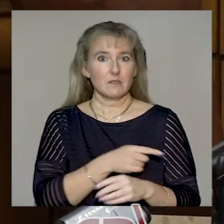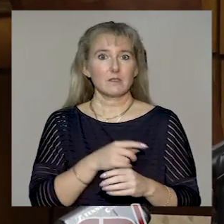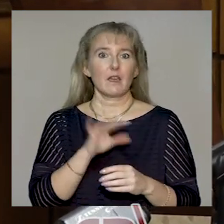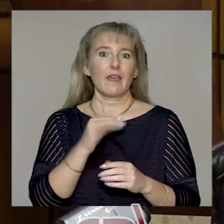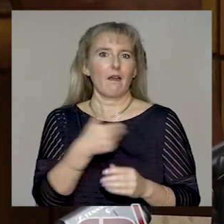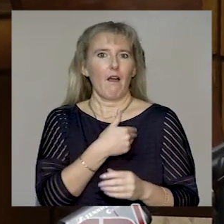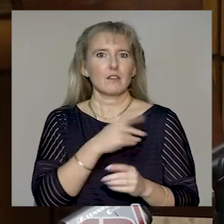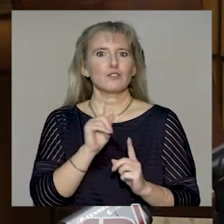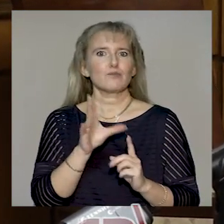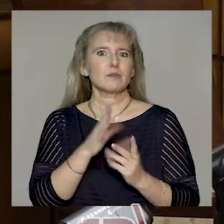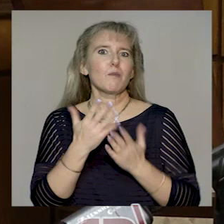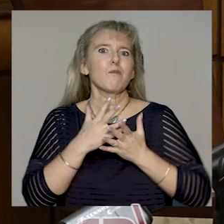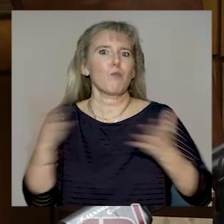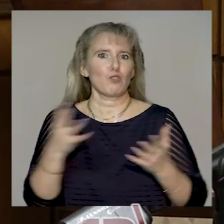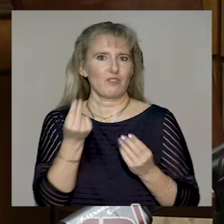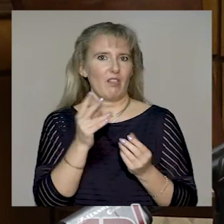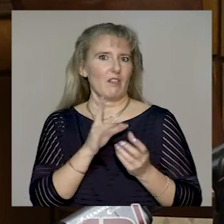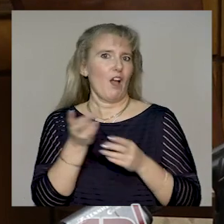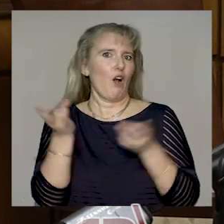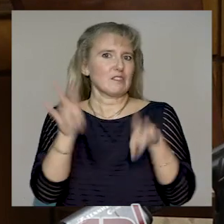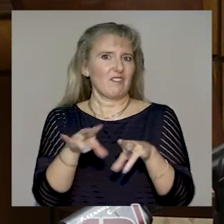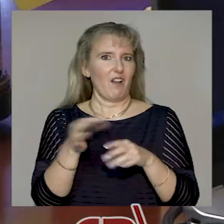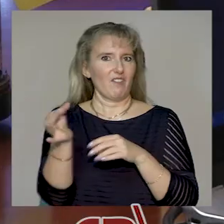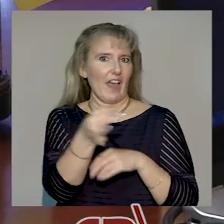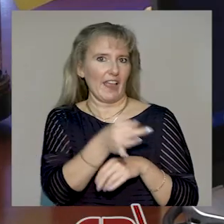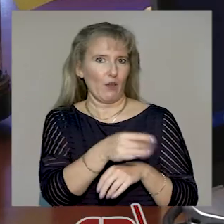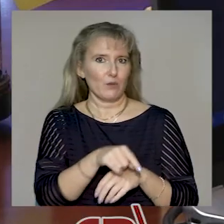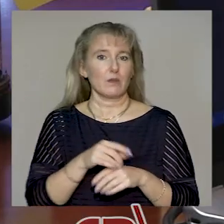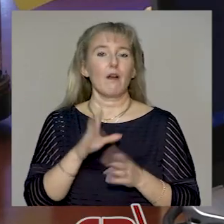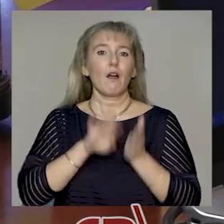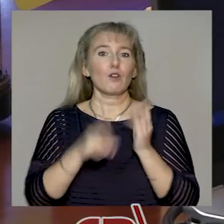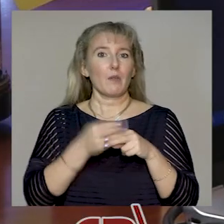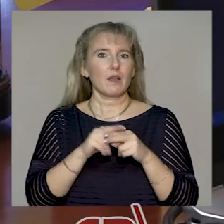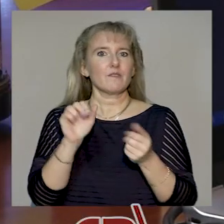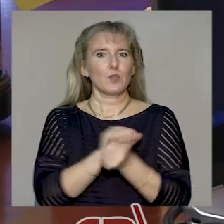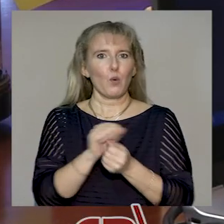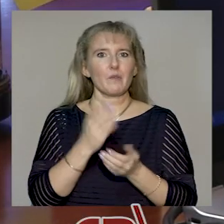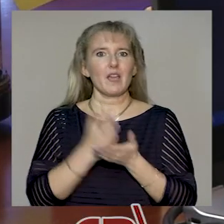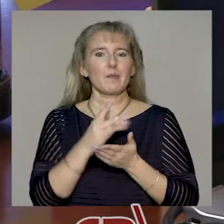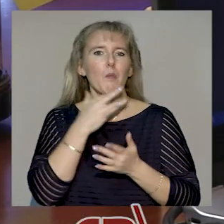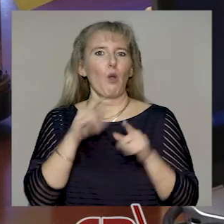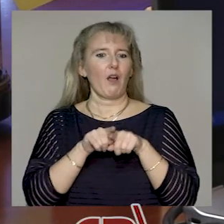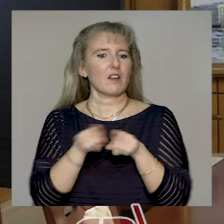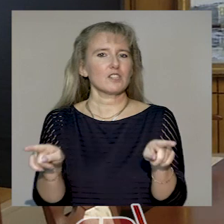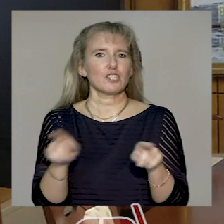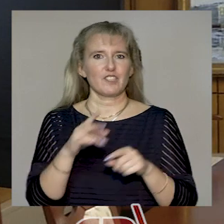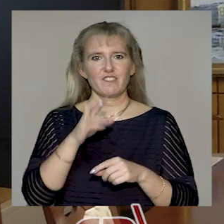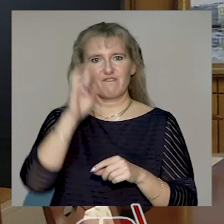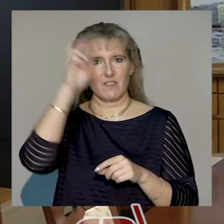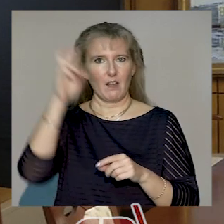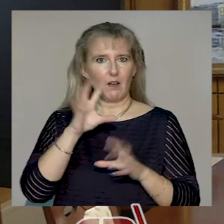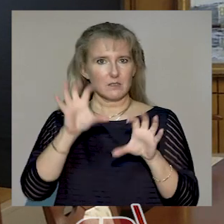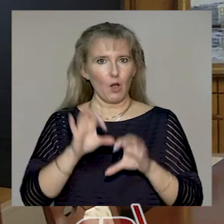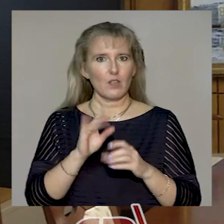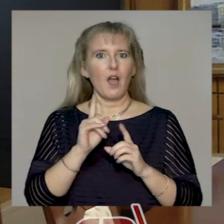и хотят, чтобы, видимо, больше денег оставалось в регионах. Кроме того, документ имеет много расхождений с федеральным законом